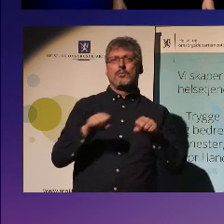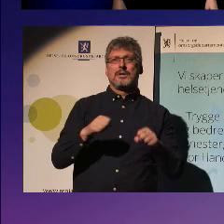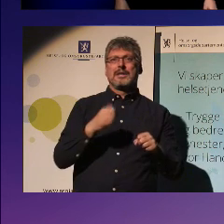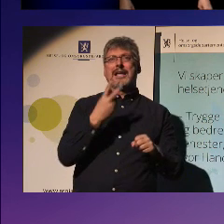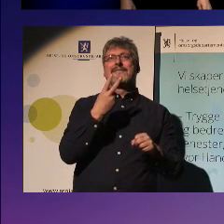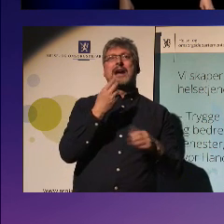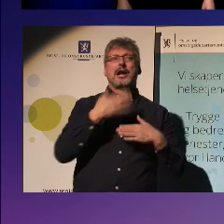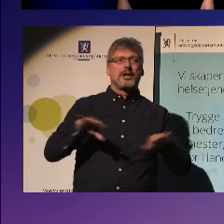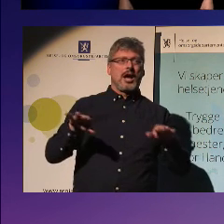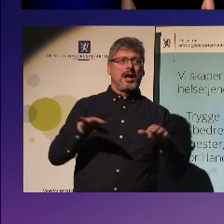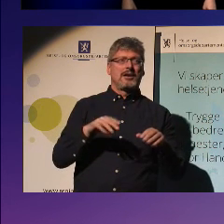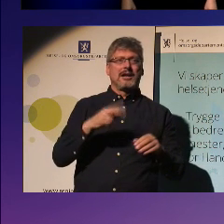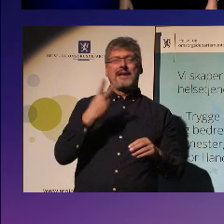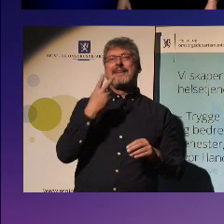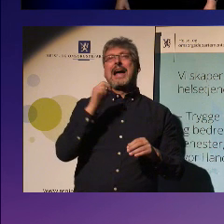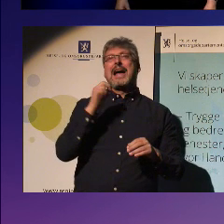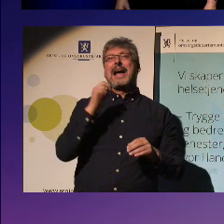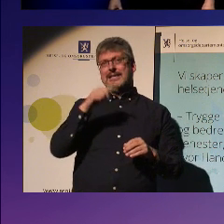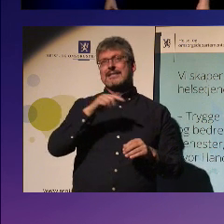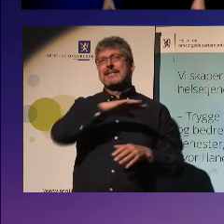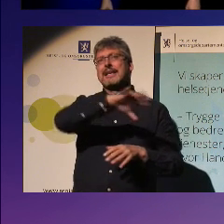I Værnesregionen vi sånn